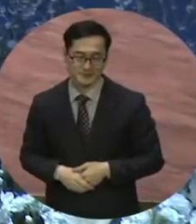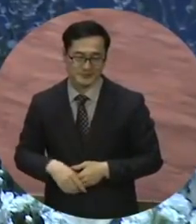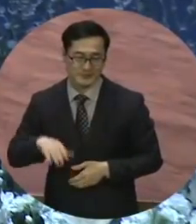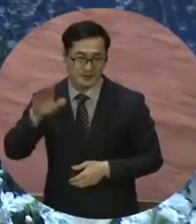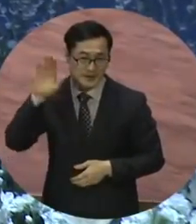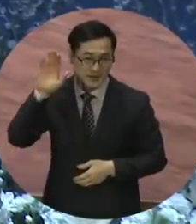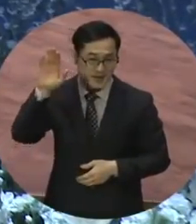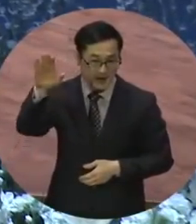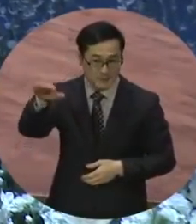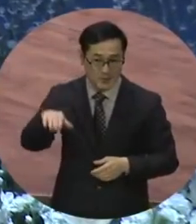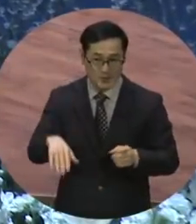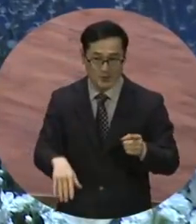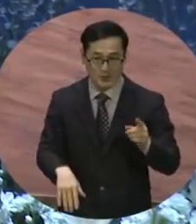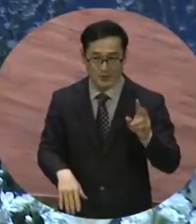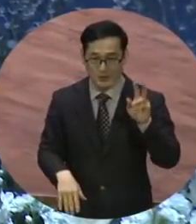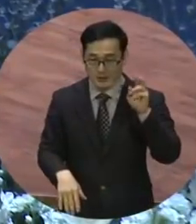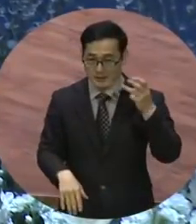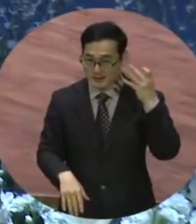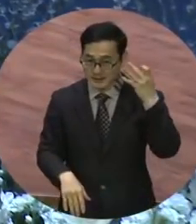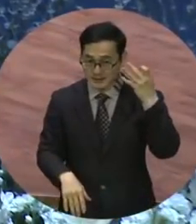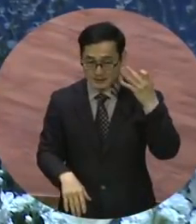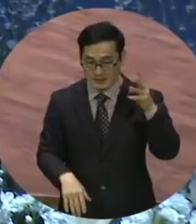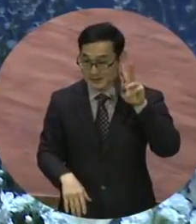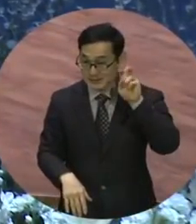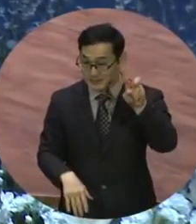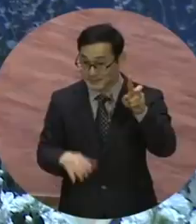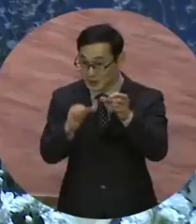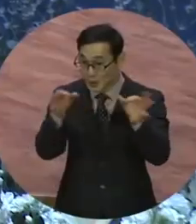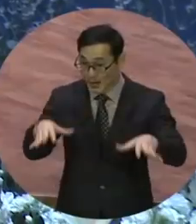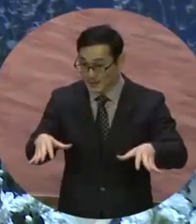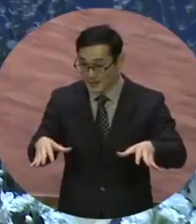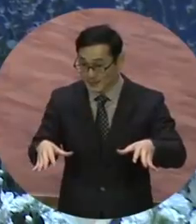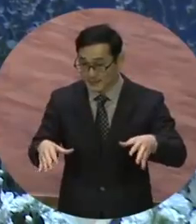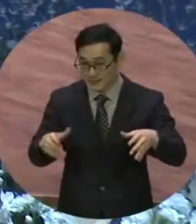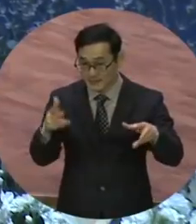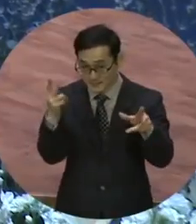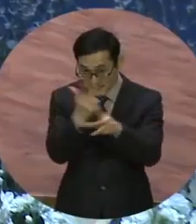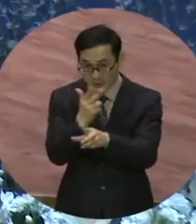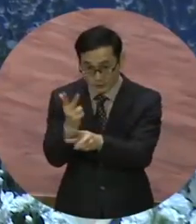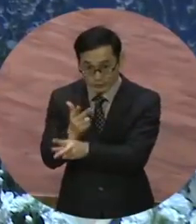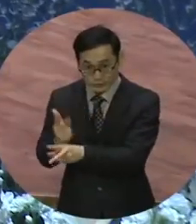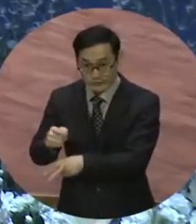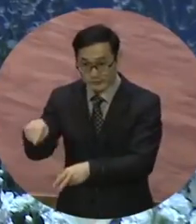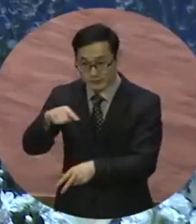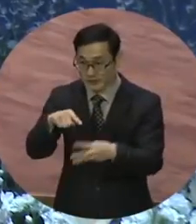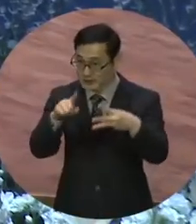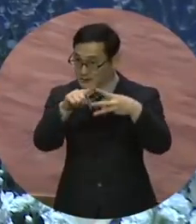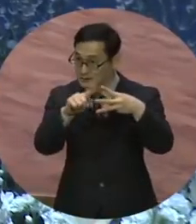걸쳐서 Y 페스티벌 이것을 진행을 하는데, 다양한,